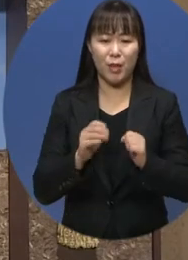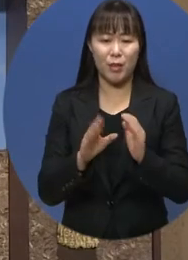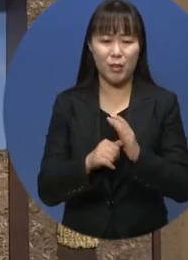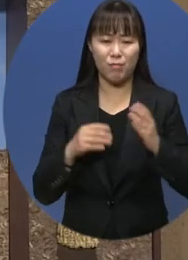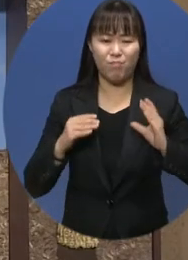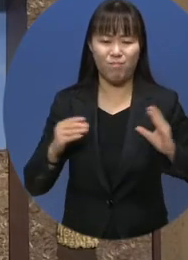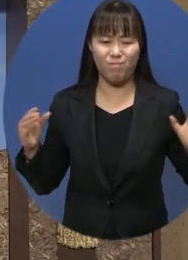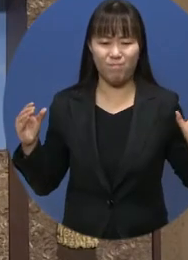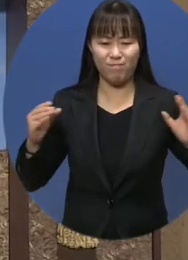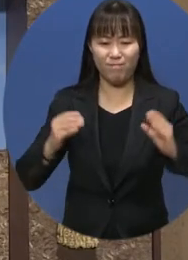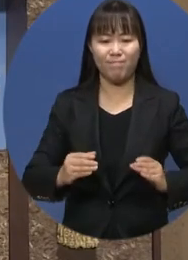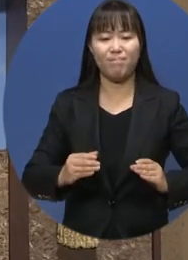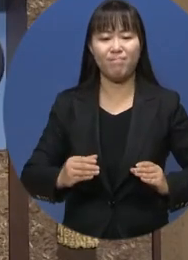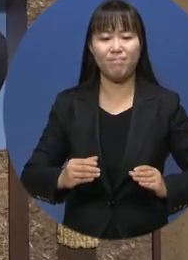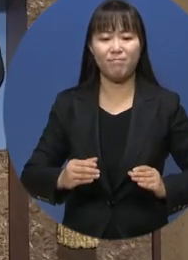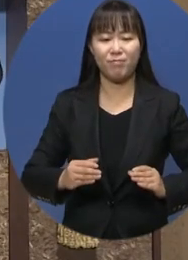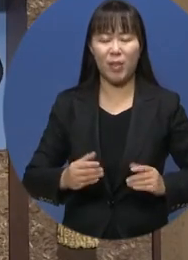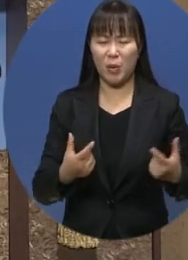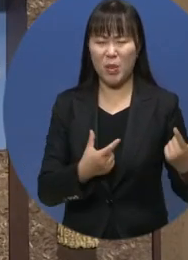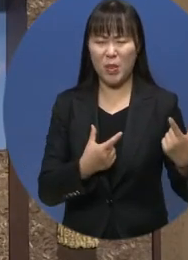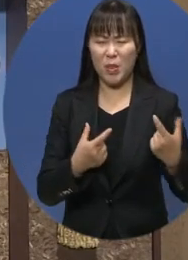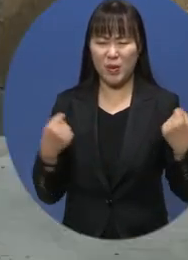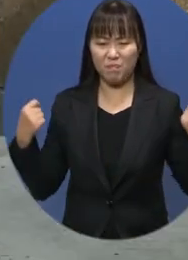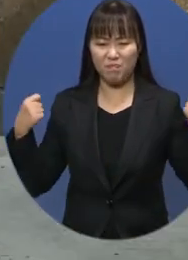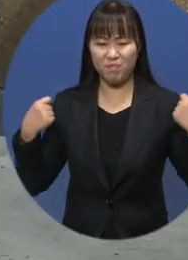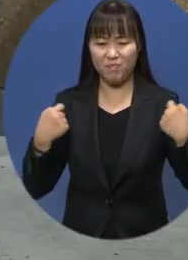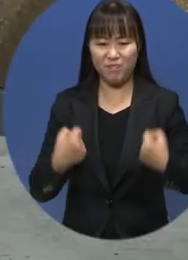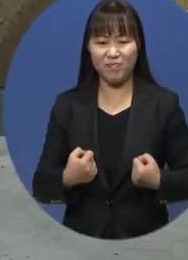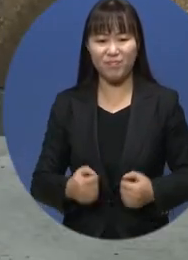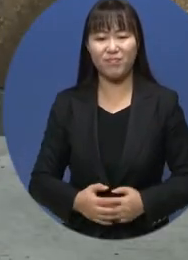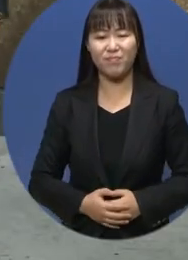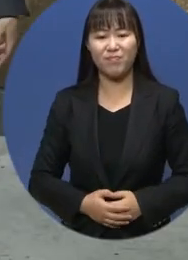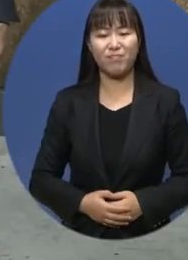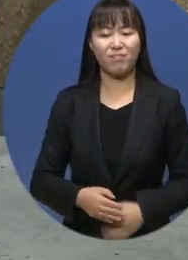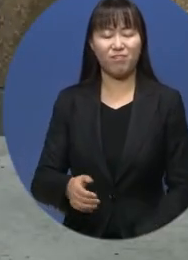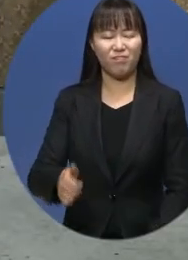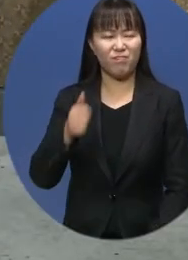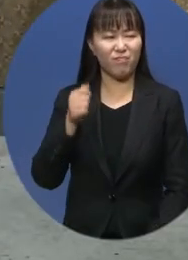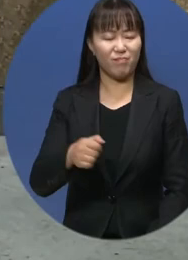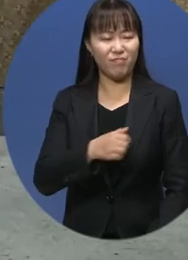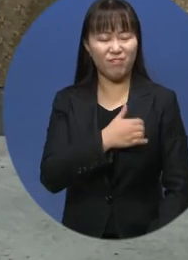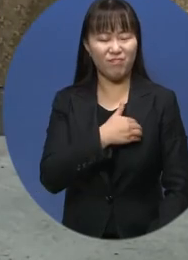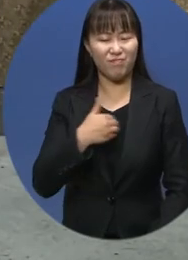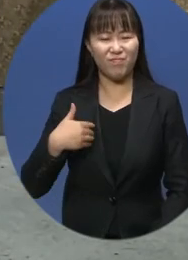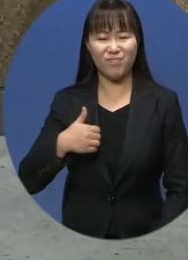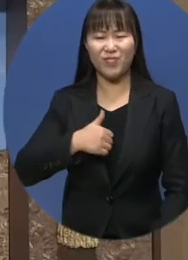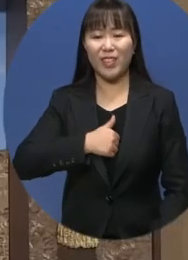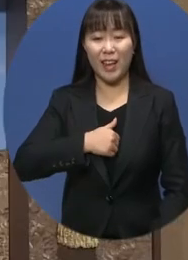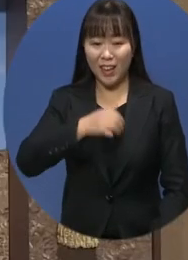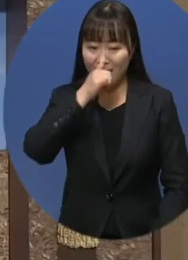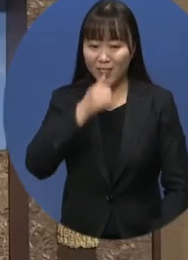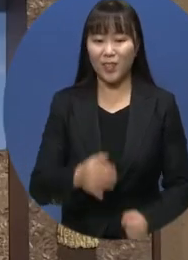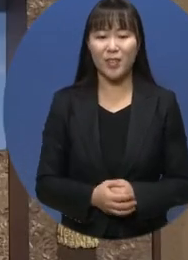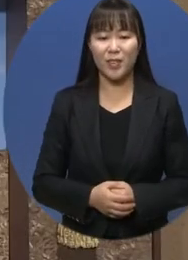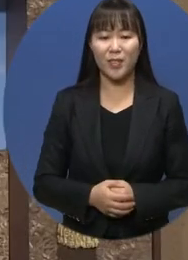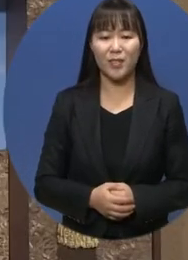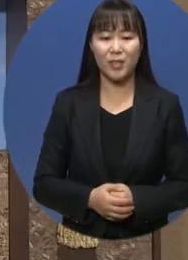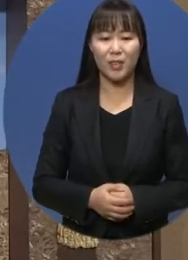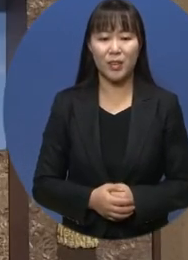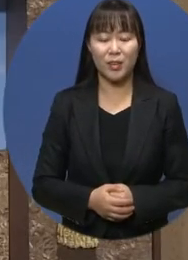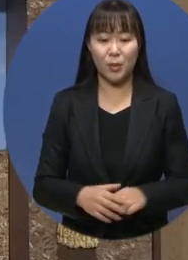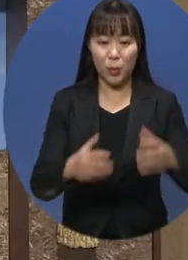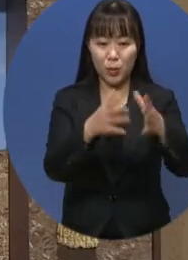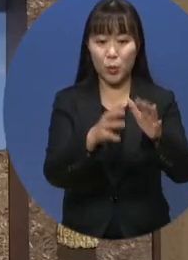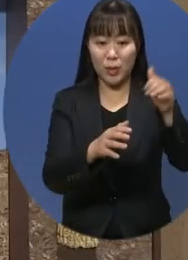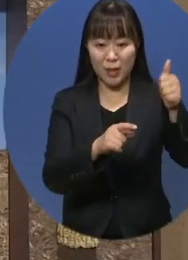2 토관 파카 입으시고 5 동일한 복장으로 딱 나가니까 자부심도 계시고 그러니까요 그리고 거기 조장